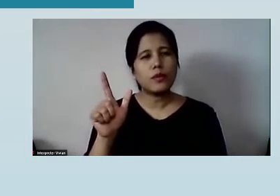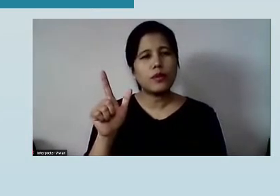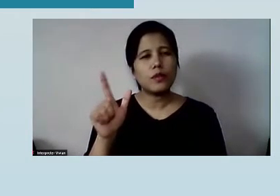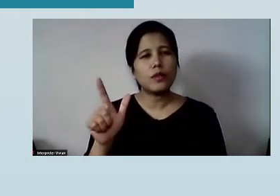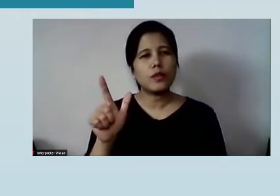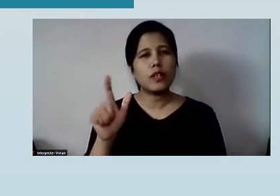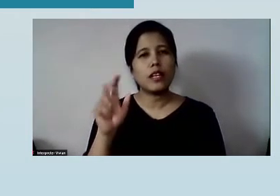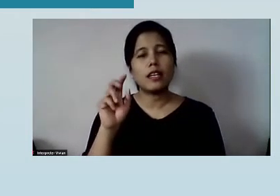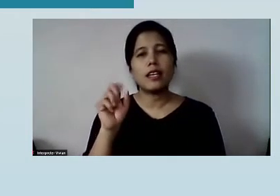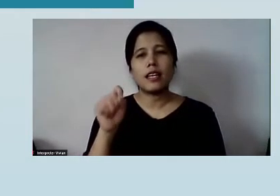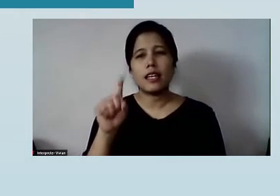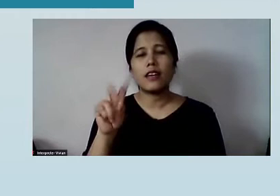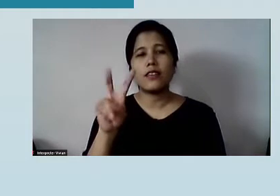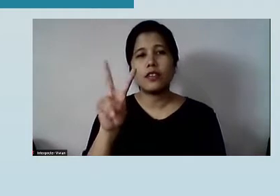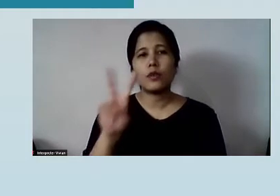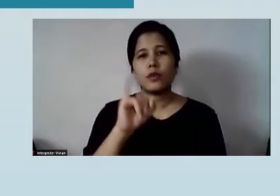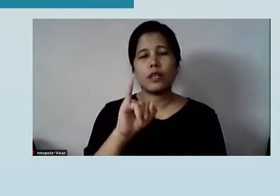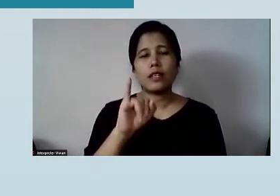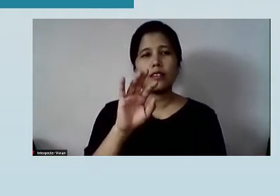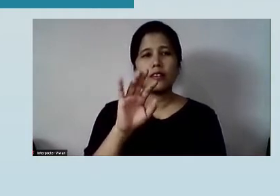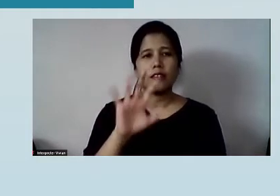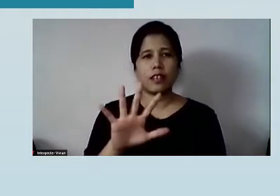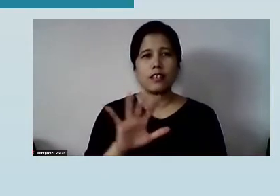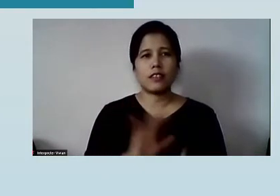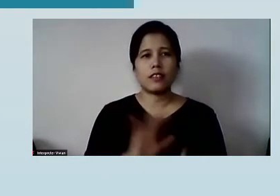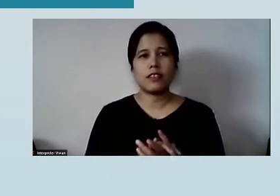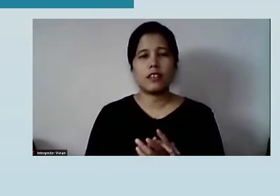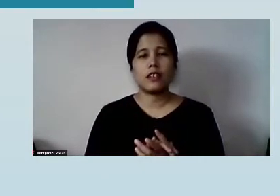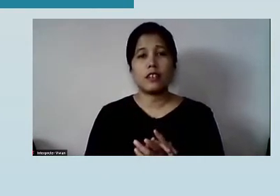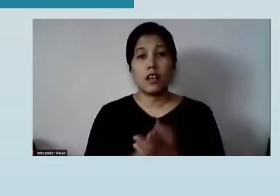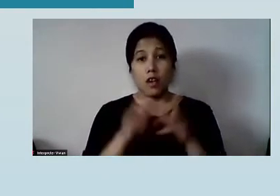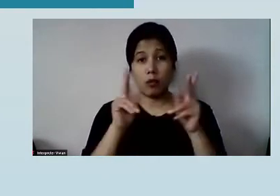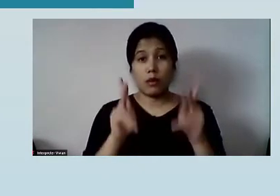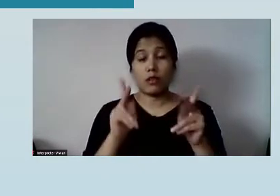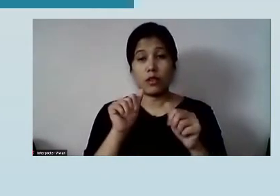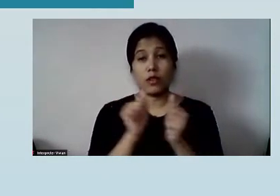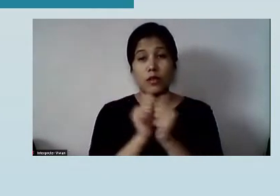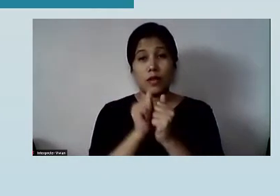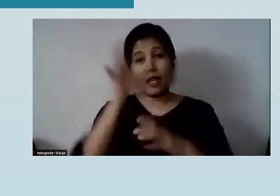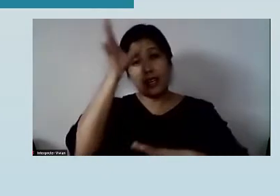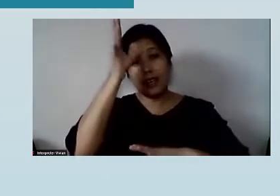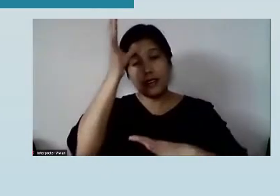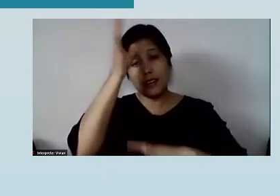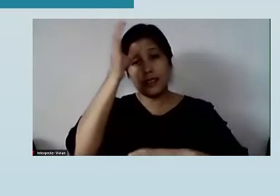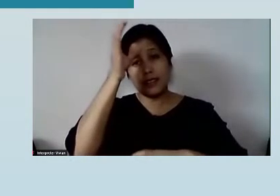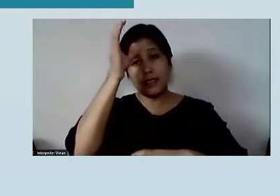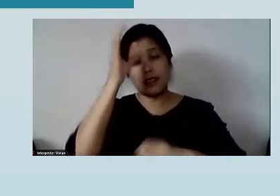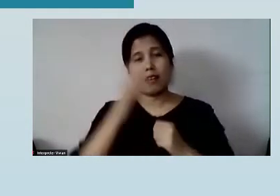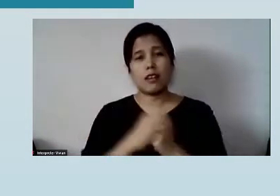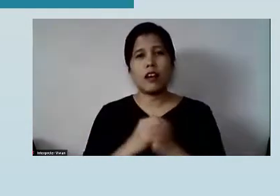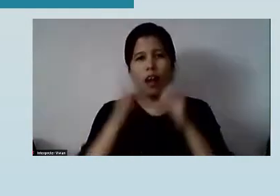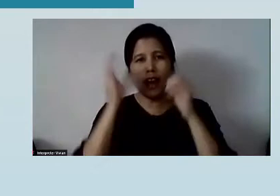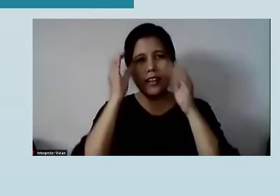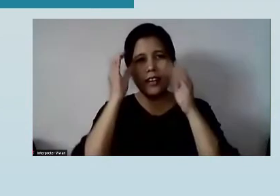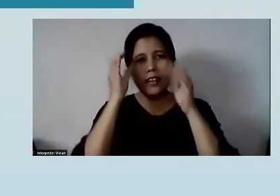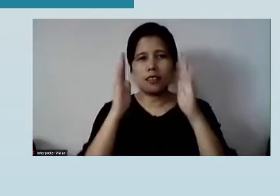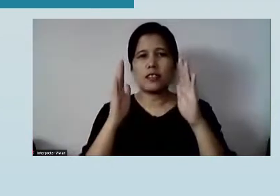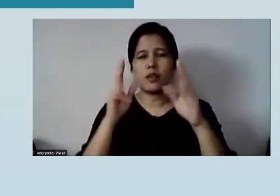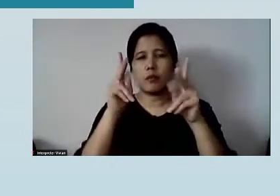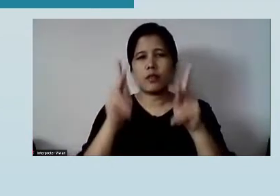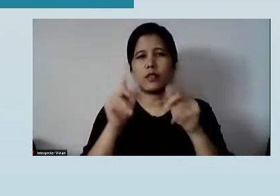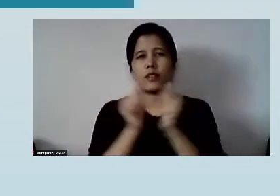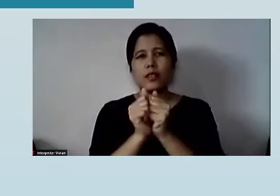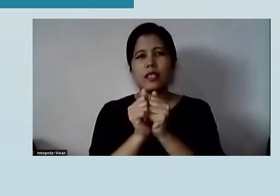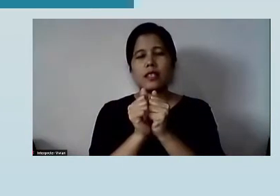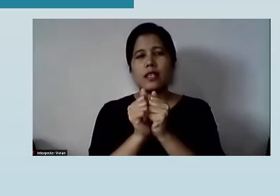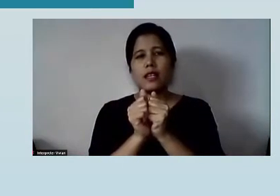11215. Yung persons with cancer are now considered as persons with disability. Pero ang